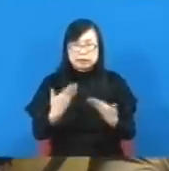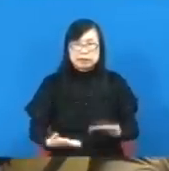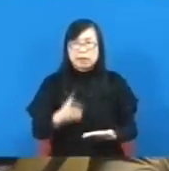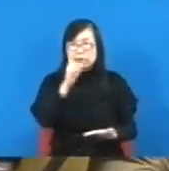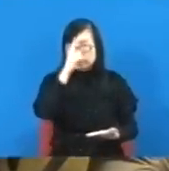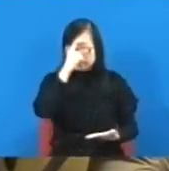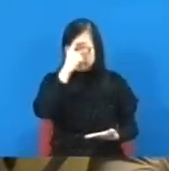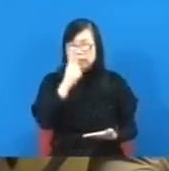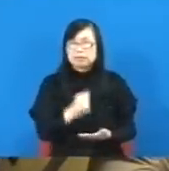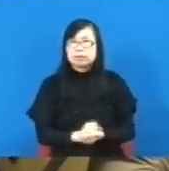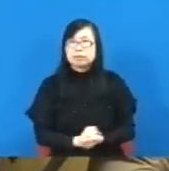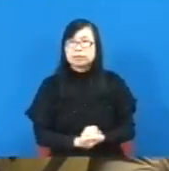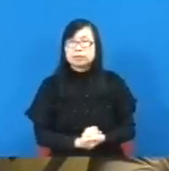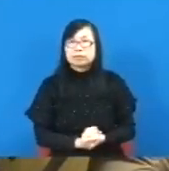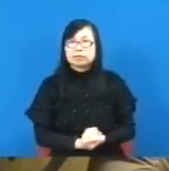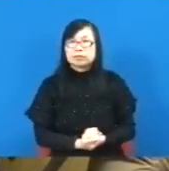搞噶。你睇翻